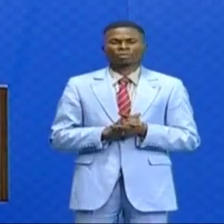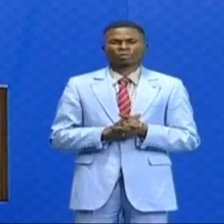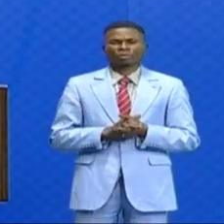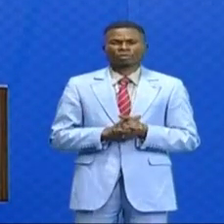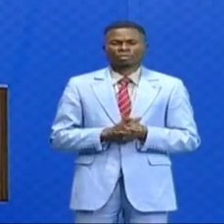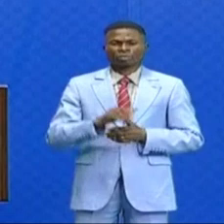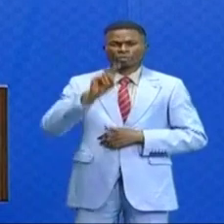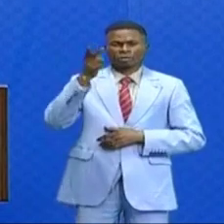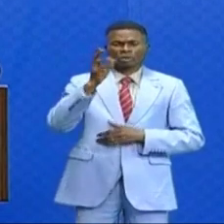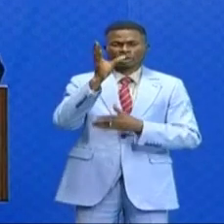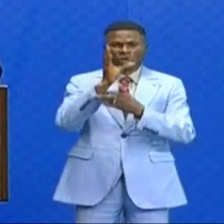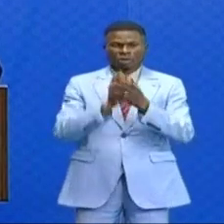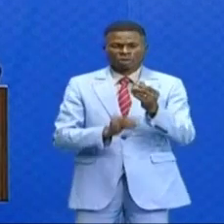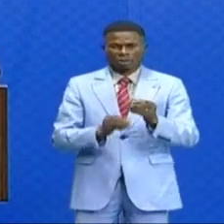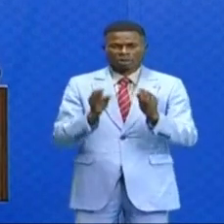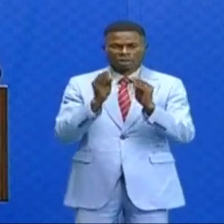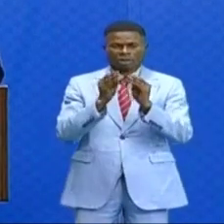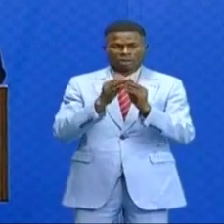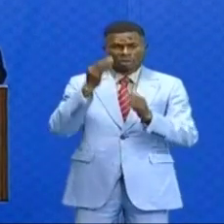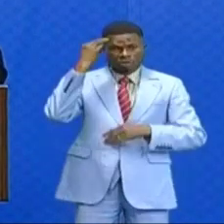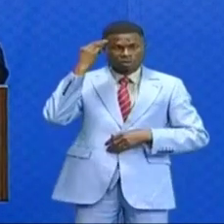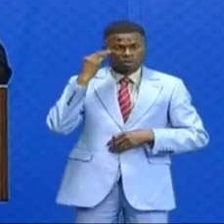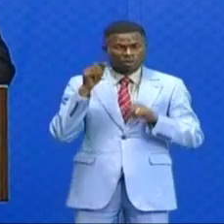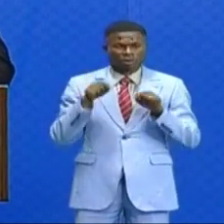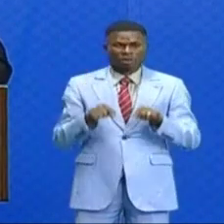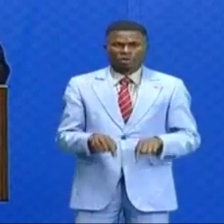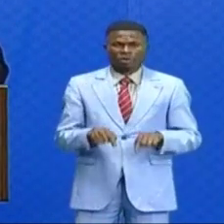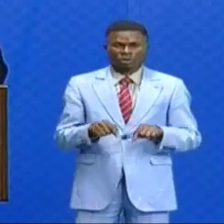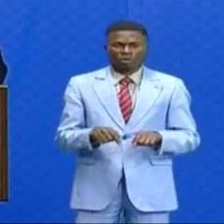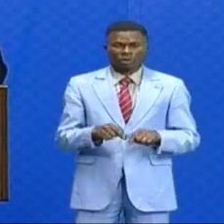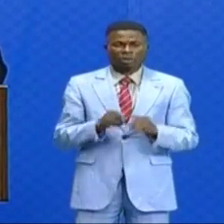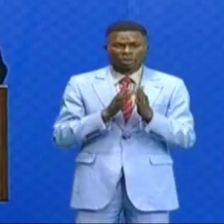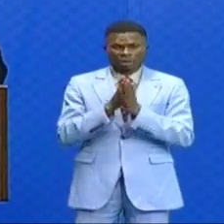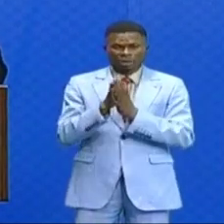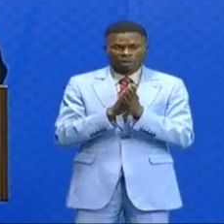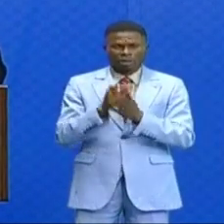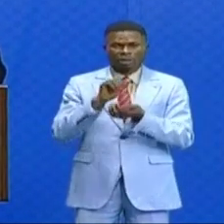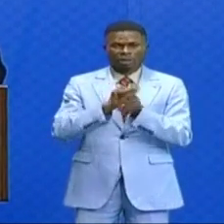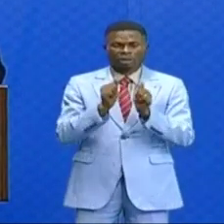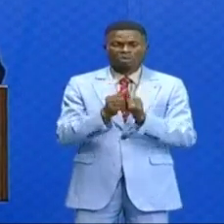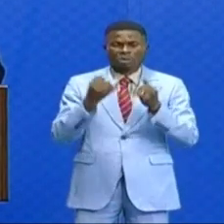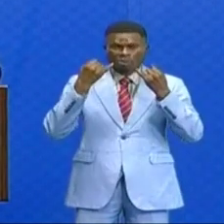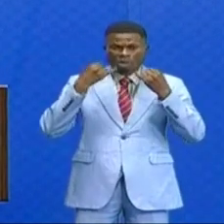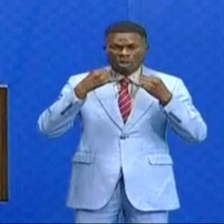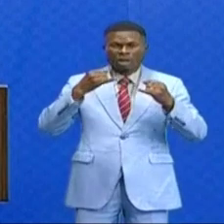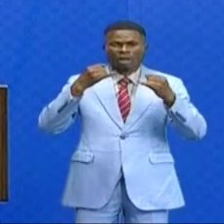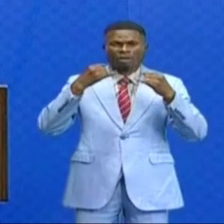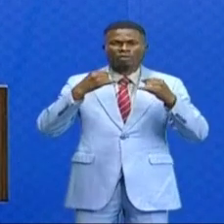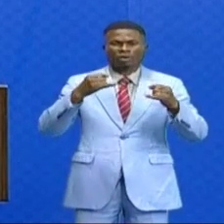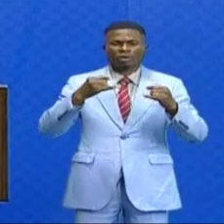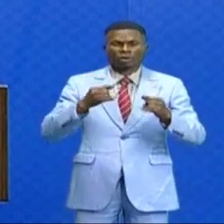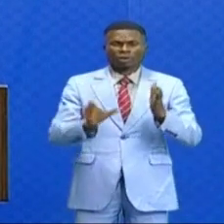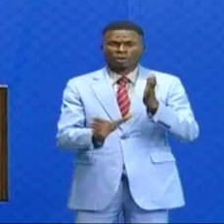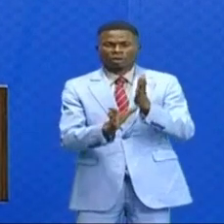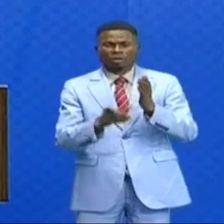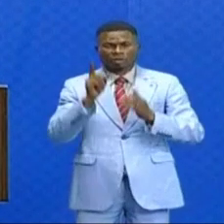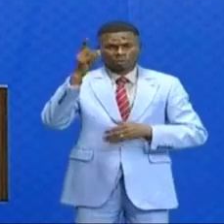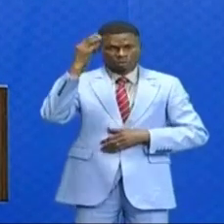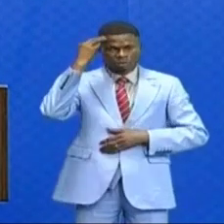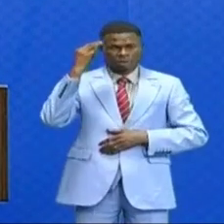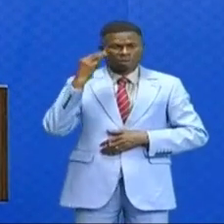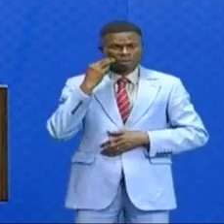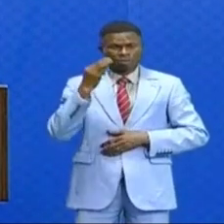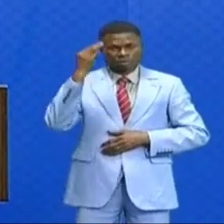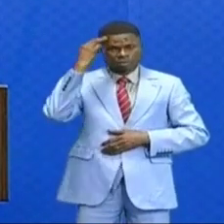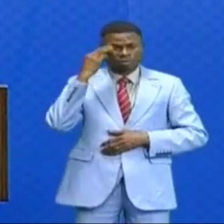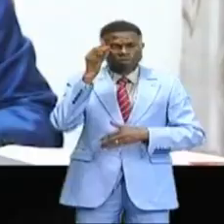Au deuxième chapitre du Conseil de ministres de ce jour, relatif au point d'information, le vice-premier ministre,